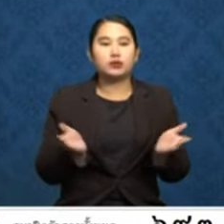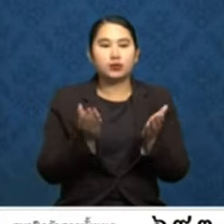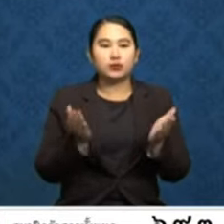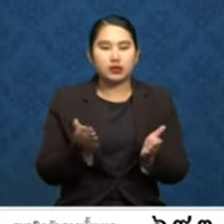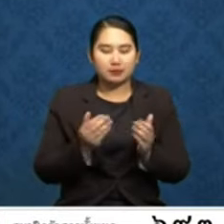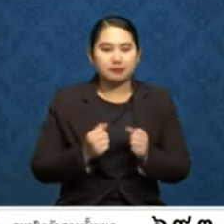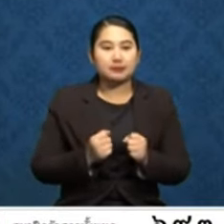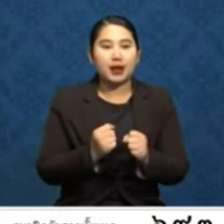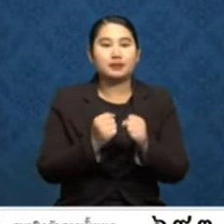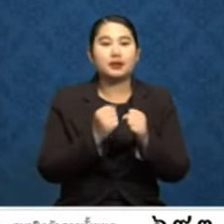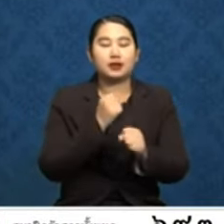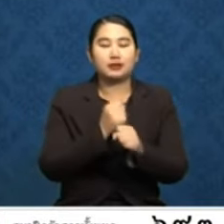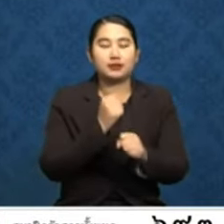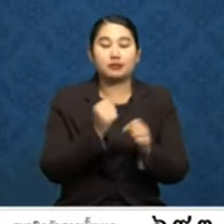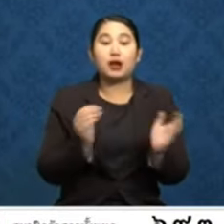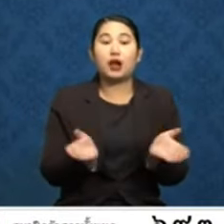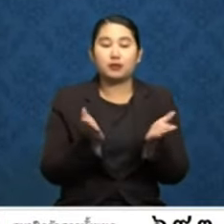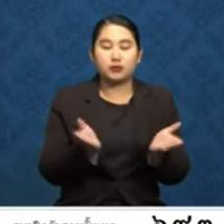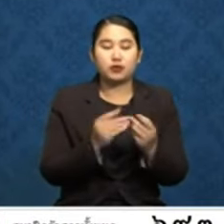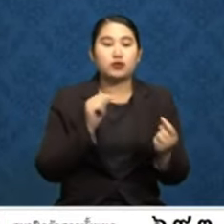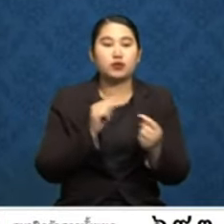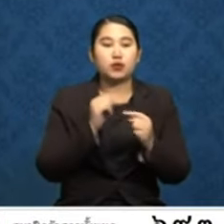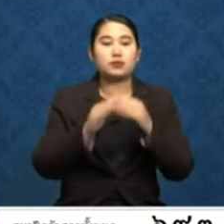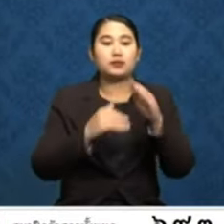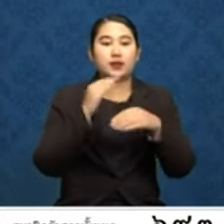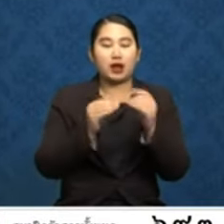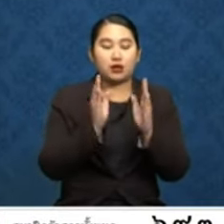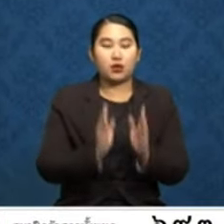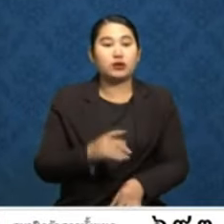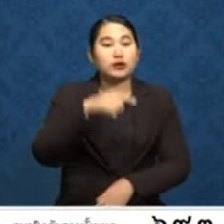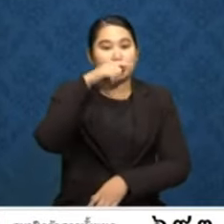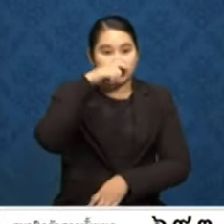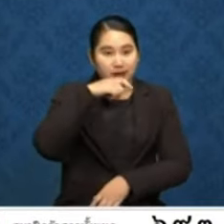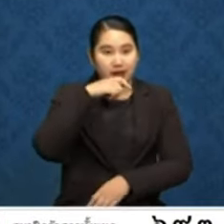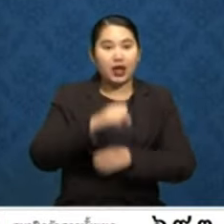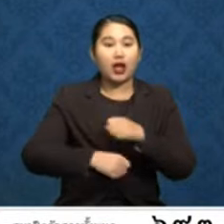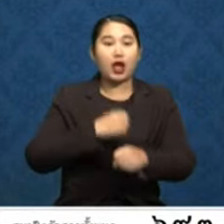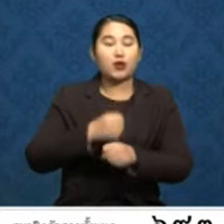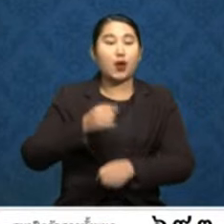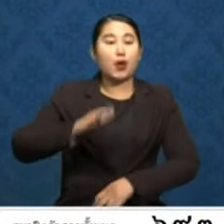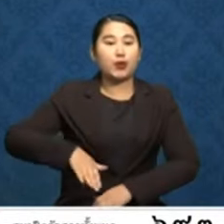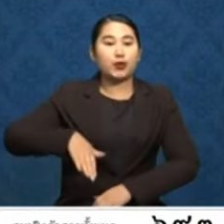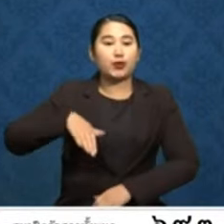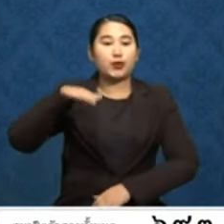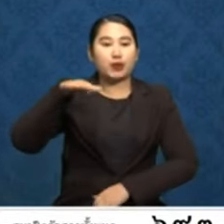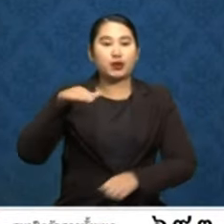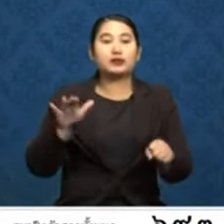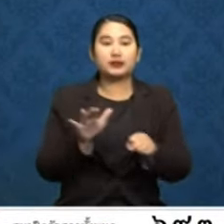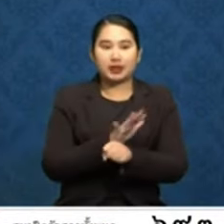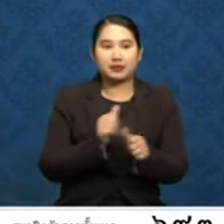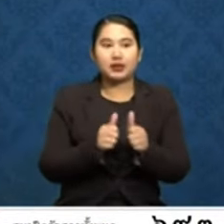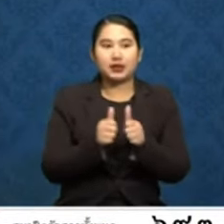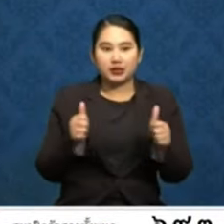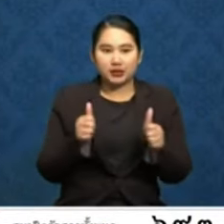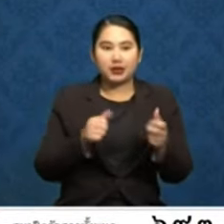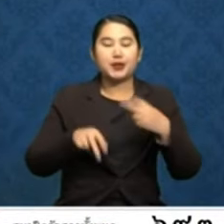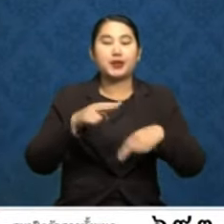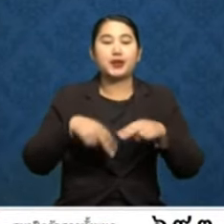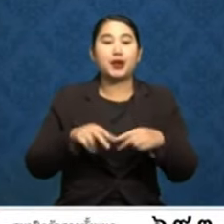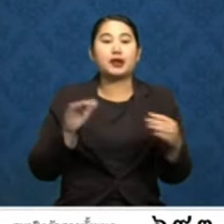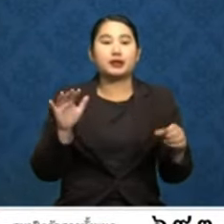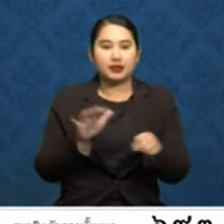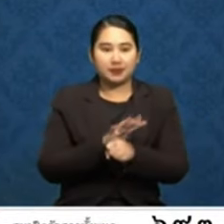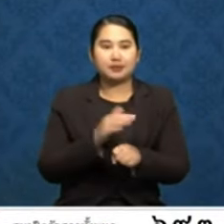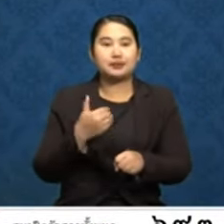มผลักดันให้เกิดการพัฒนาคนไทยทุกช่วงวัยอย่างเต็มกำลังและความสามารถโด